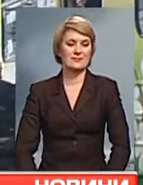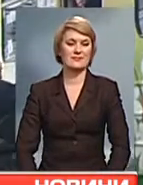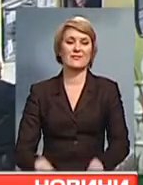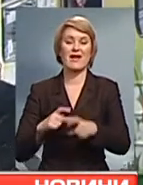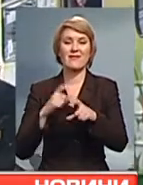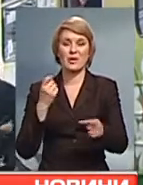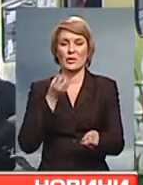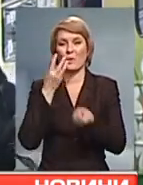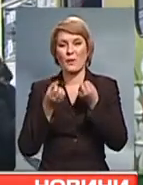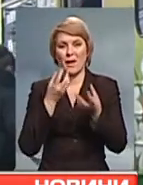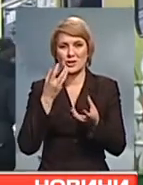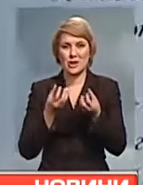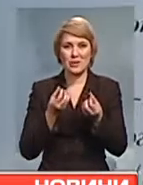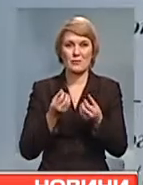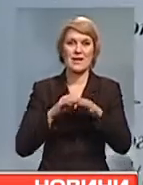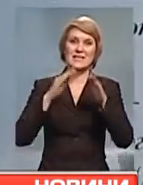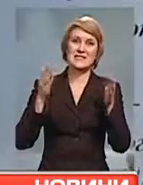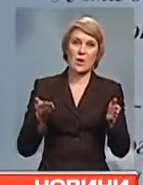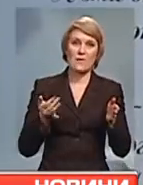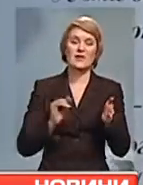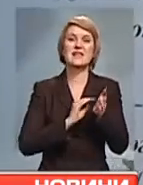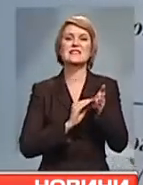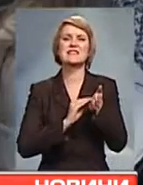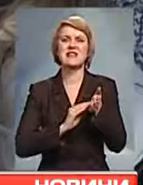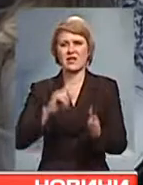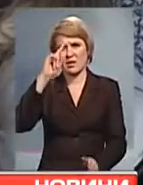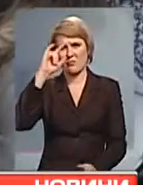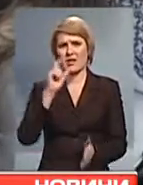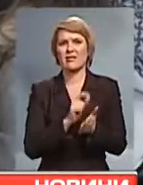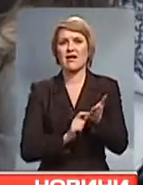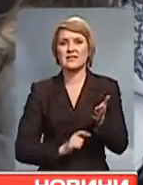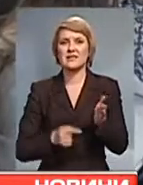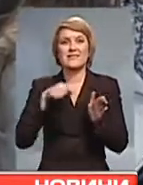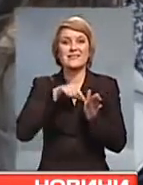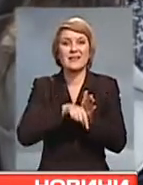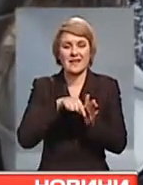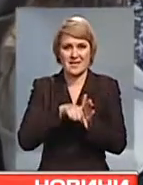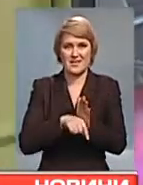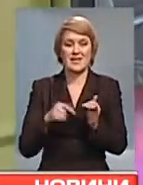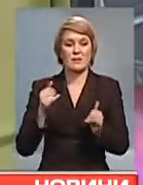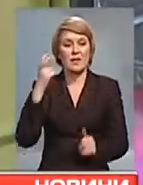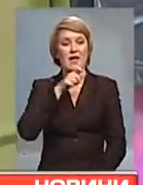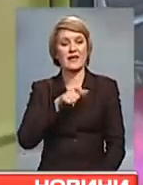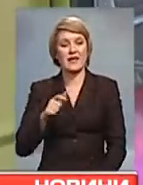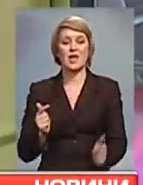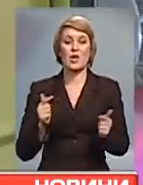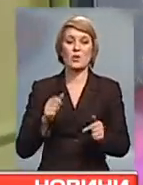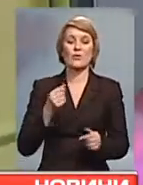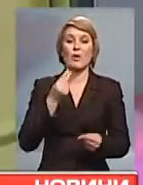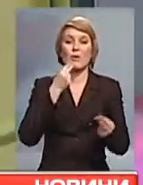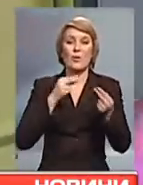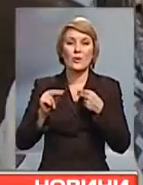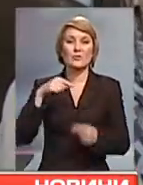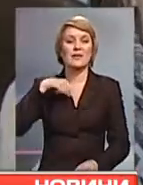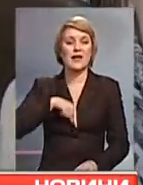уквітчений ромашками і маками ззовні і з цитатами класиків усередині. Відтепер кияни та гості міста можуть поліпшити собі настрій у